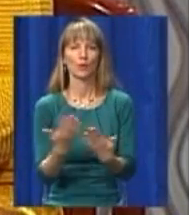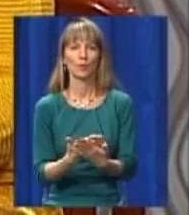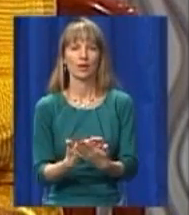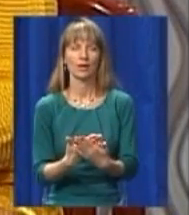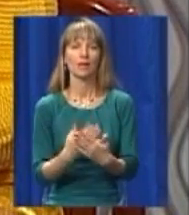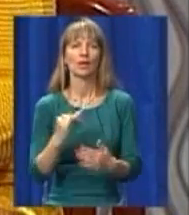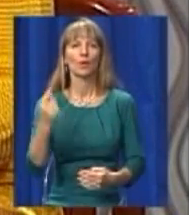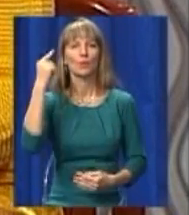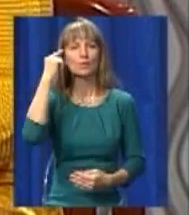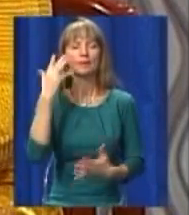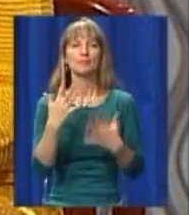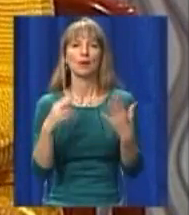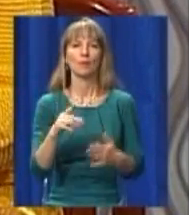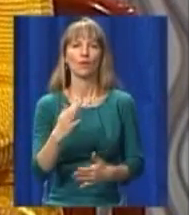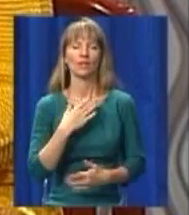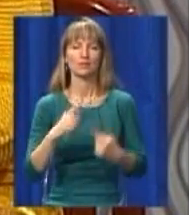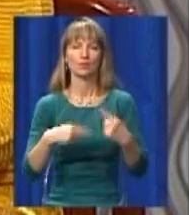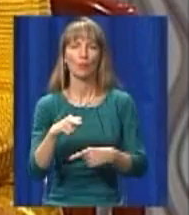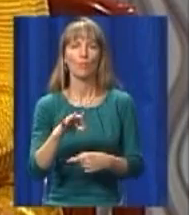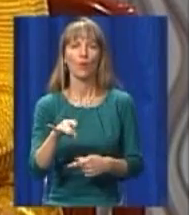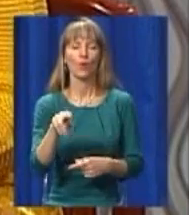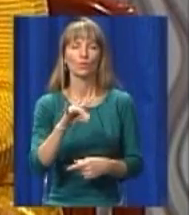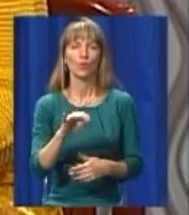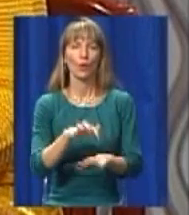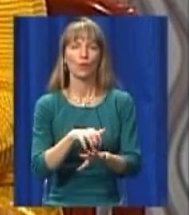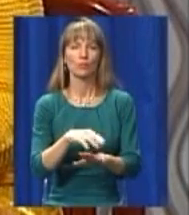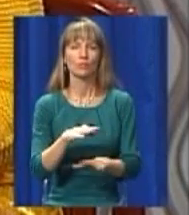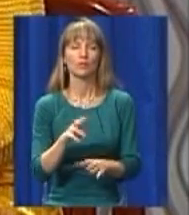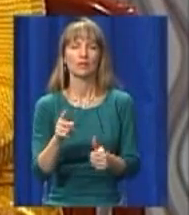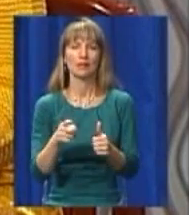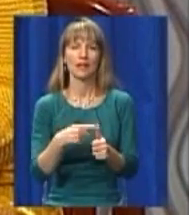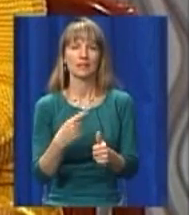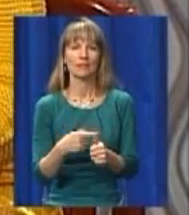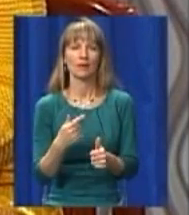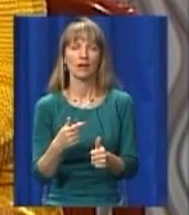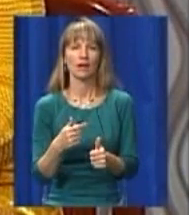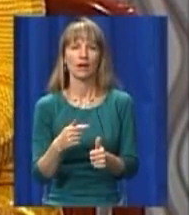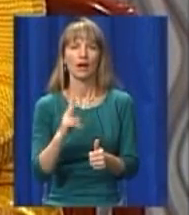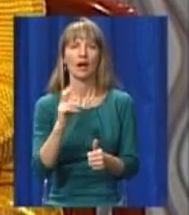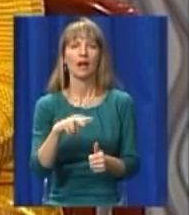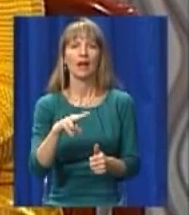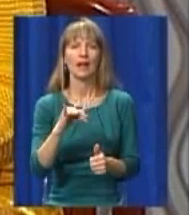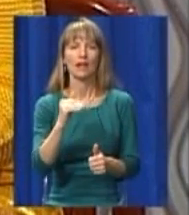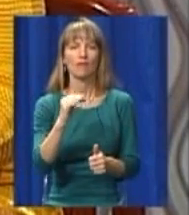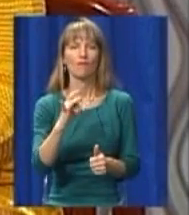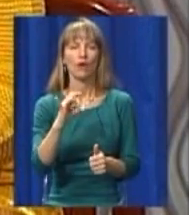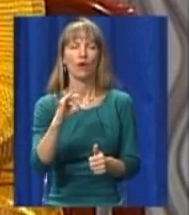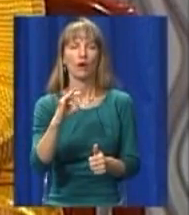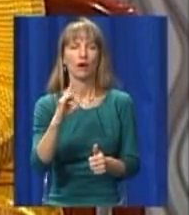рубрики і дізнатися більше про нашу наступну породу котиків під назвою каліфорнійський